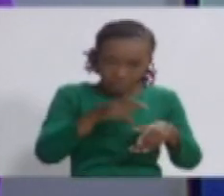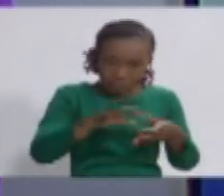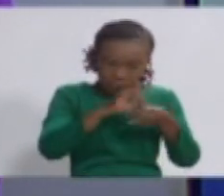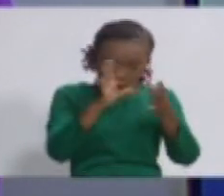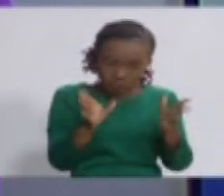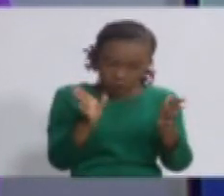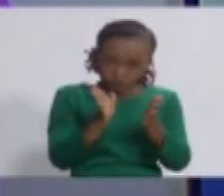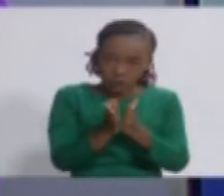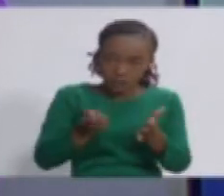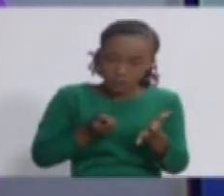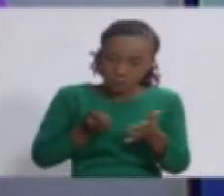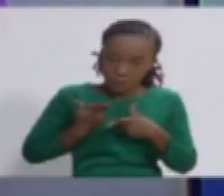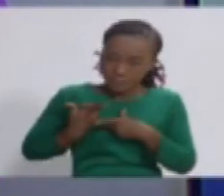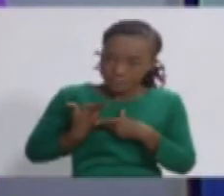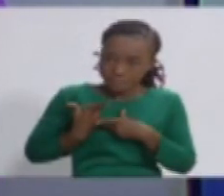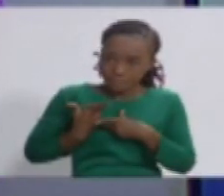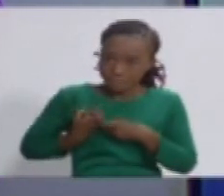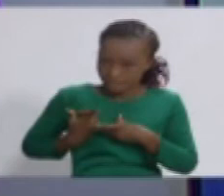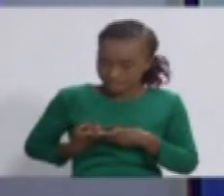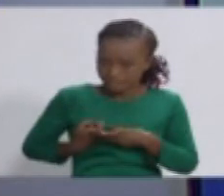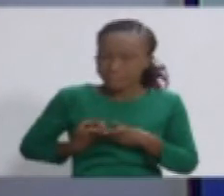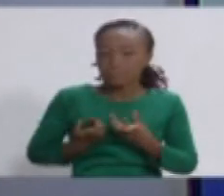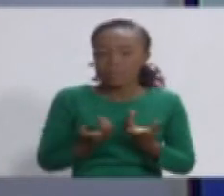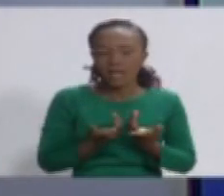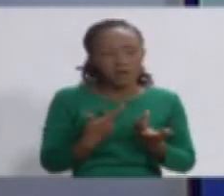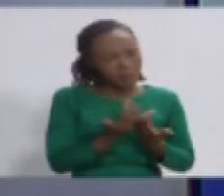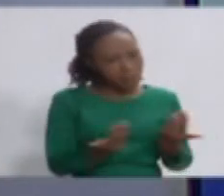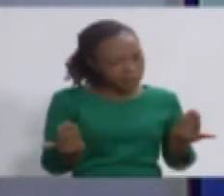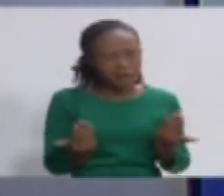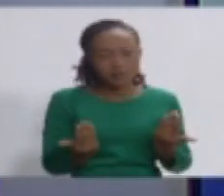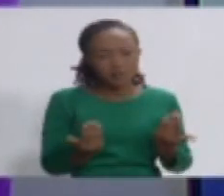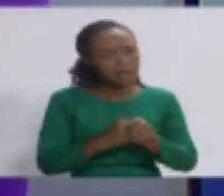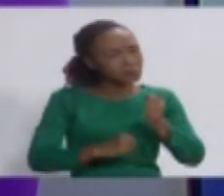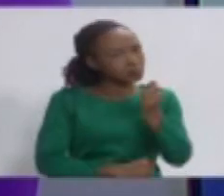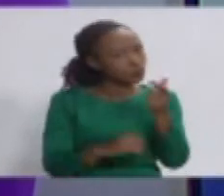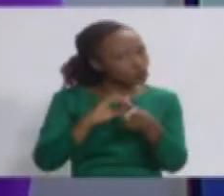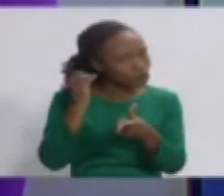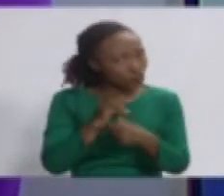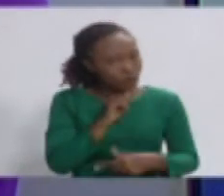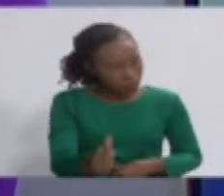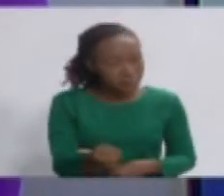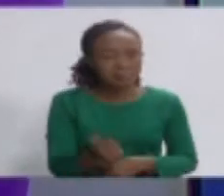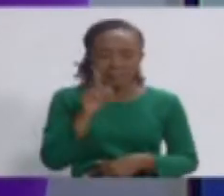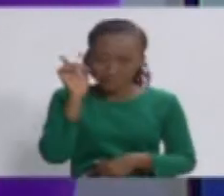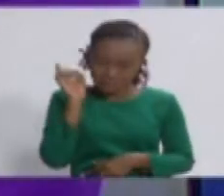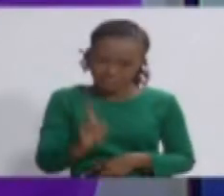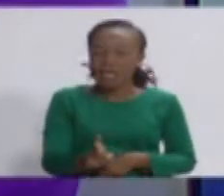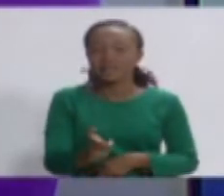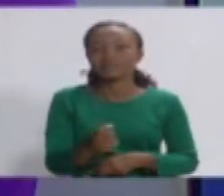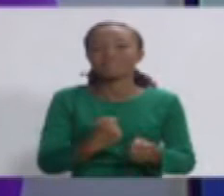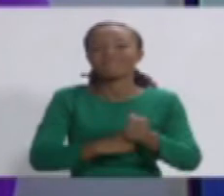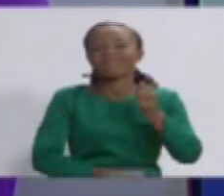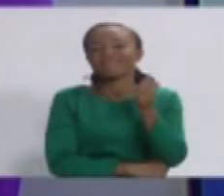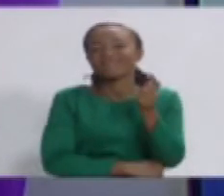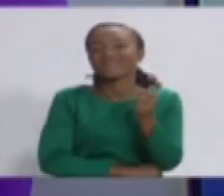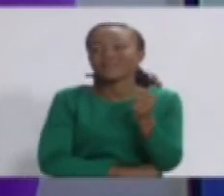wako. Child support utapeana mopeani? Lazima nipeane, manake ile ni damu yangu. Tunatia kufunga.